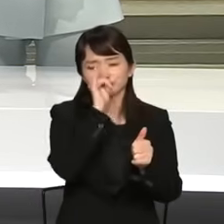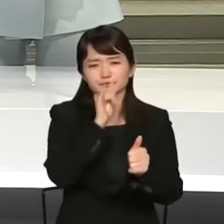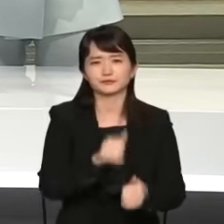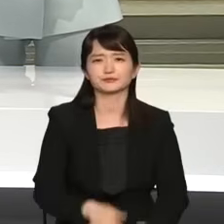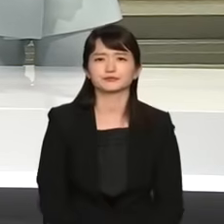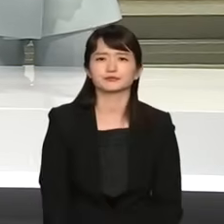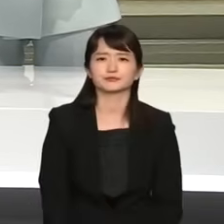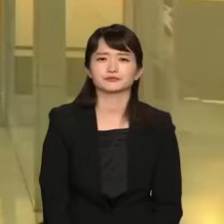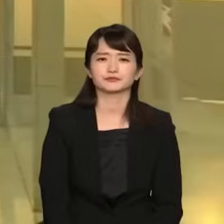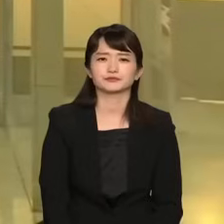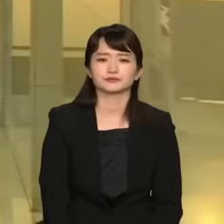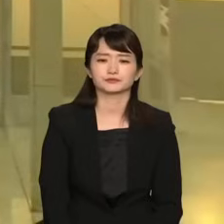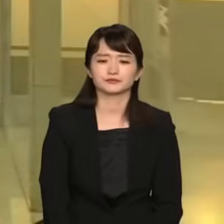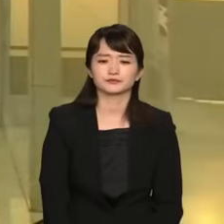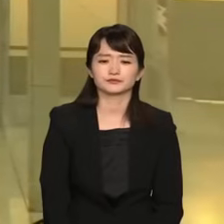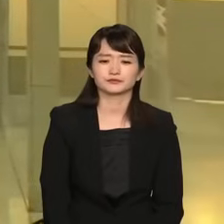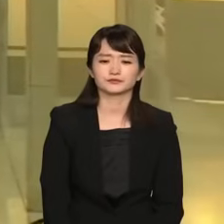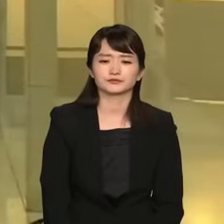기자입니다.